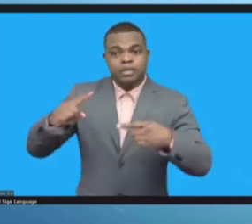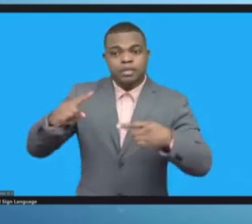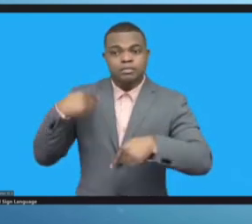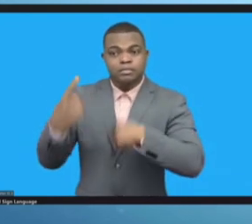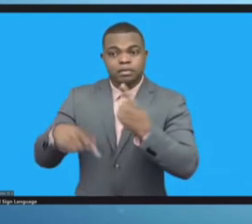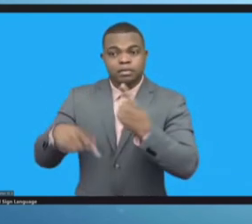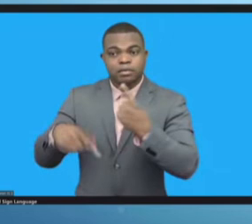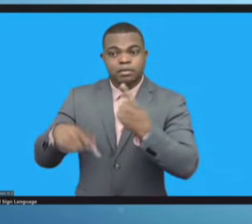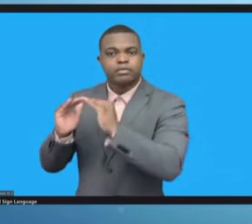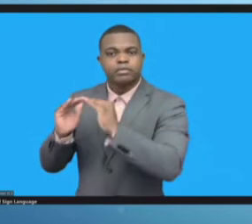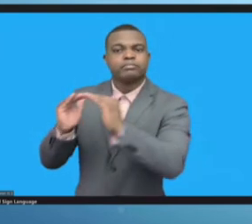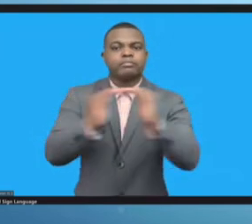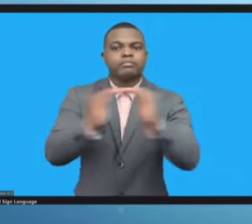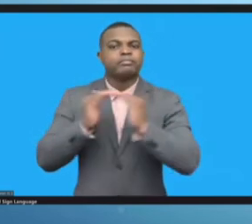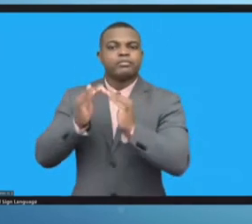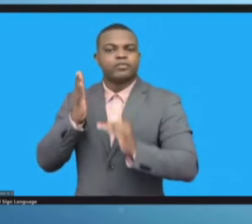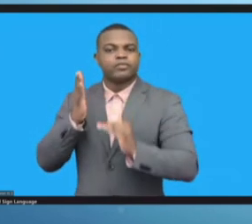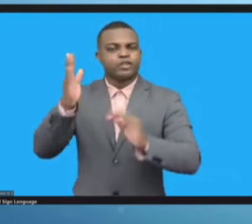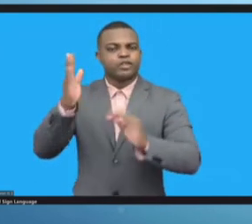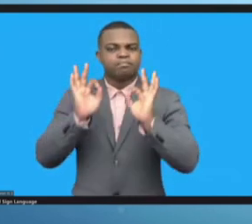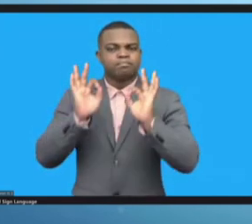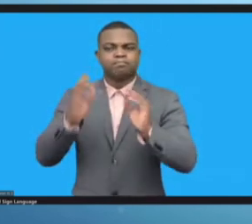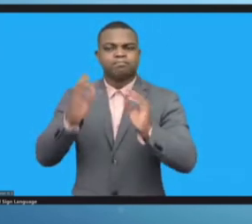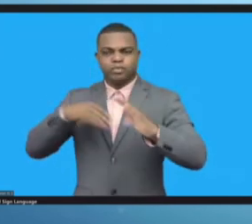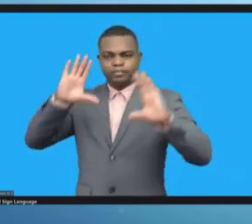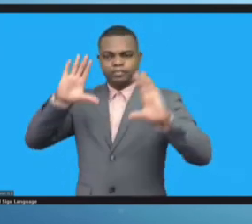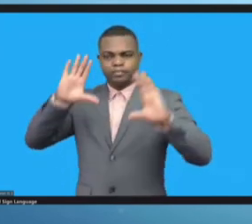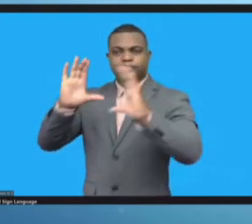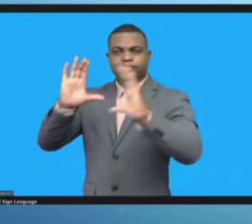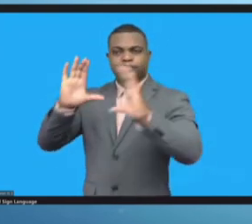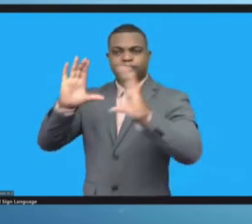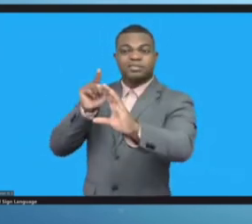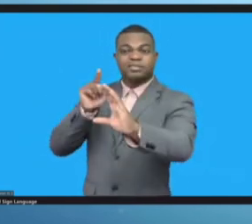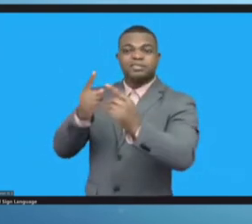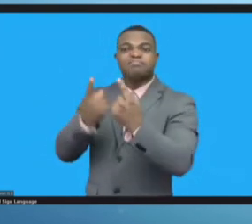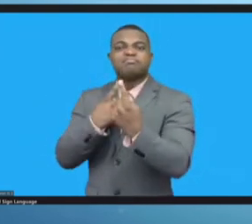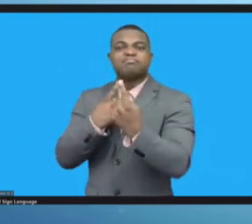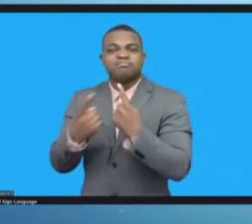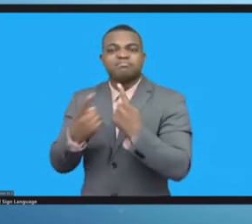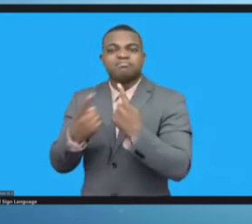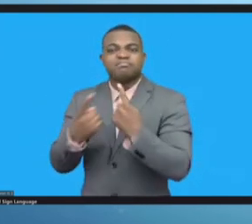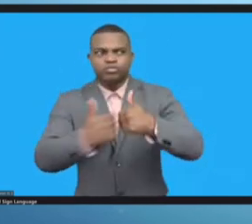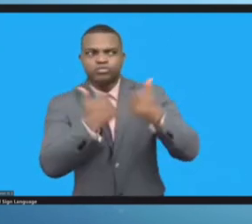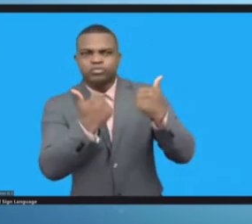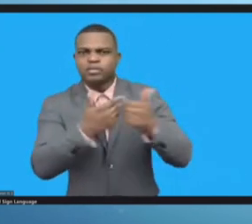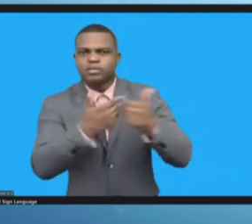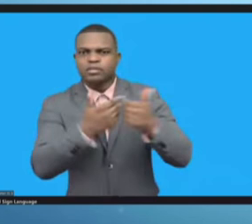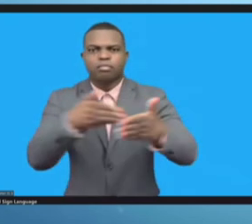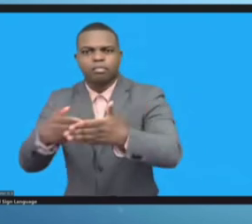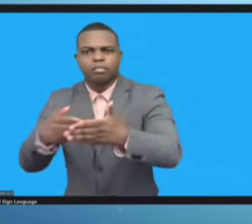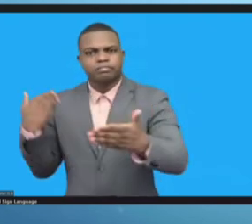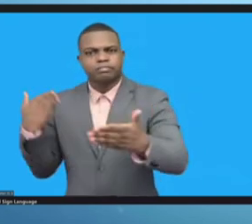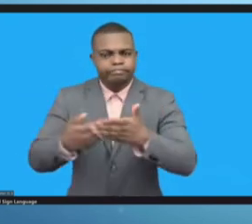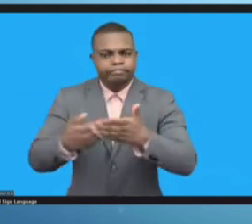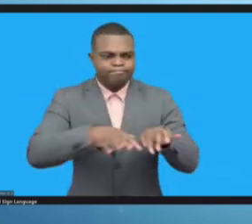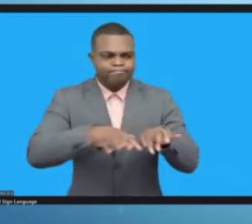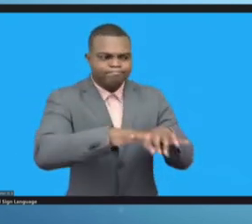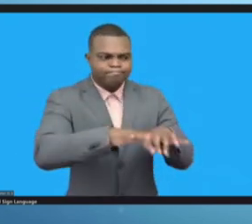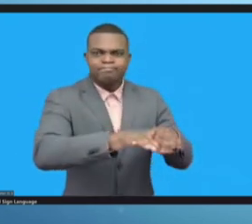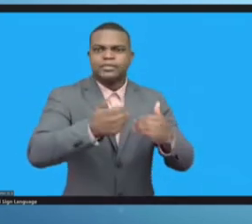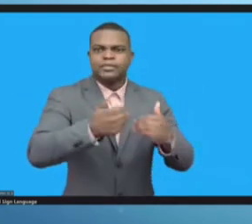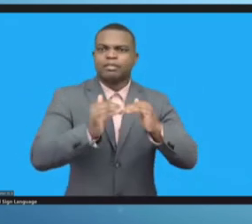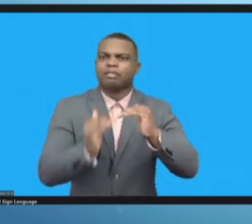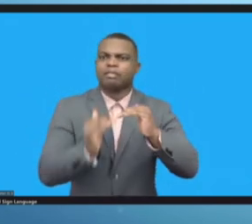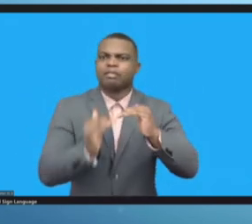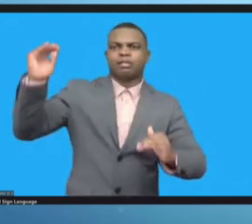des obstacles, notamment la fracture numérique et les questions d'accès à la connectivité, les prix,